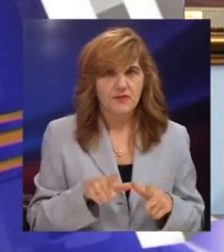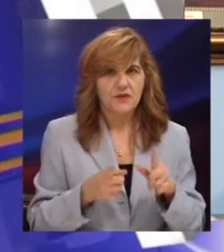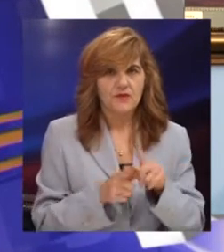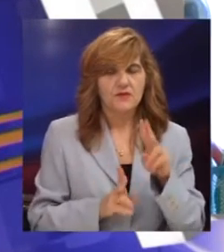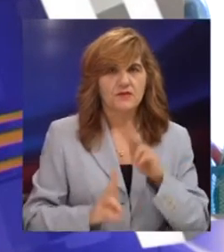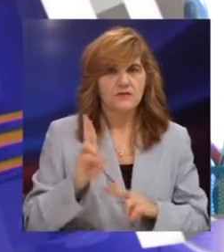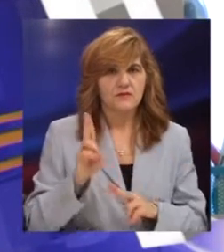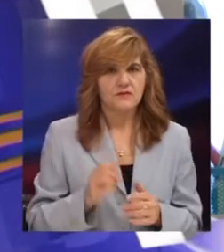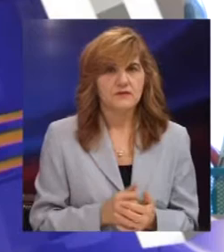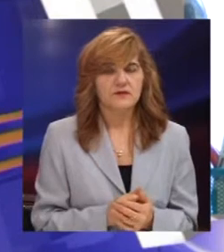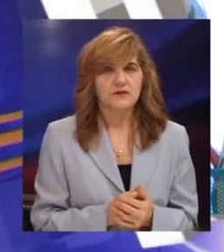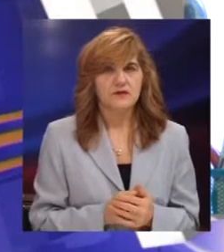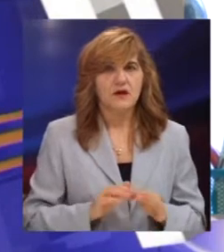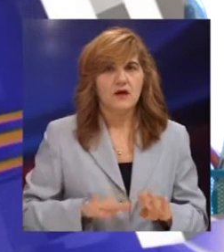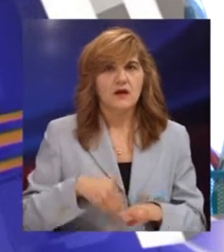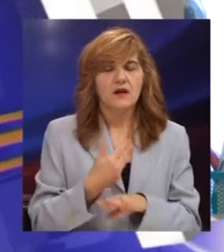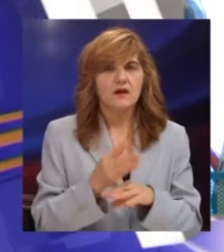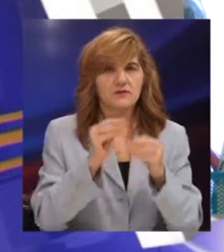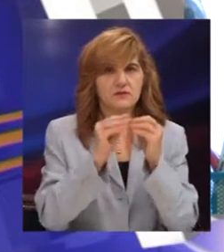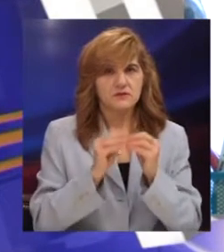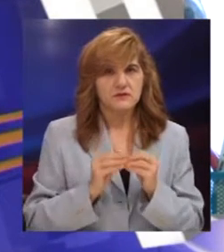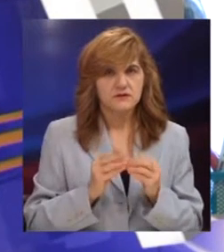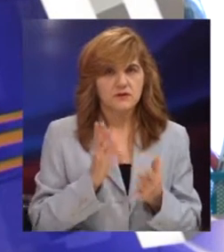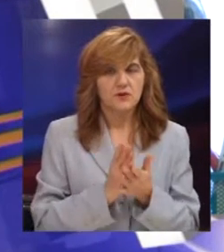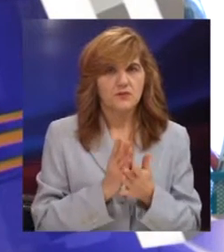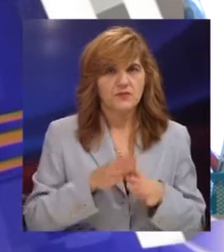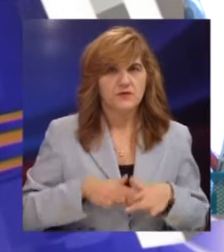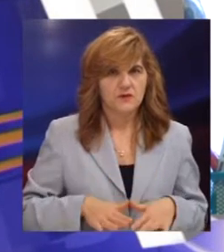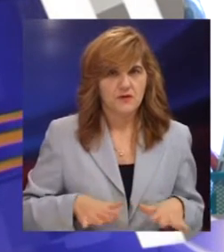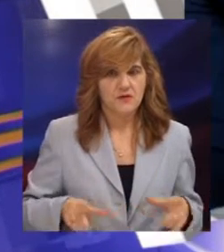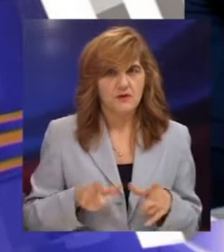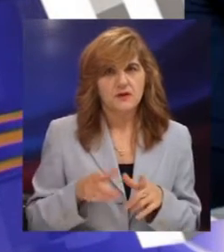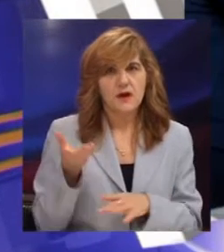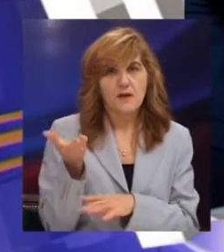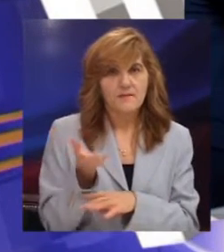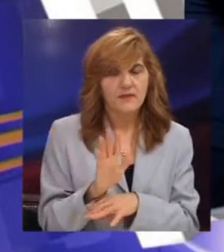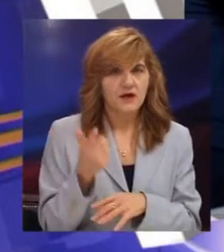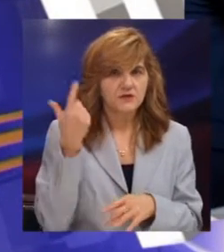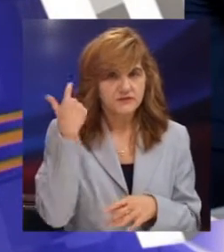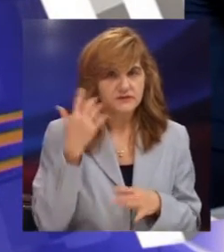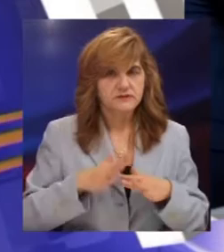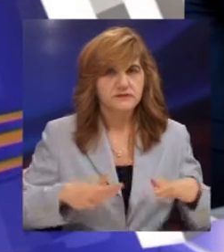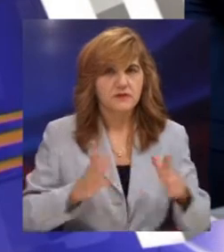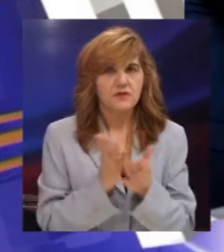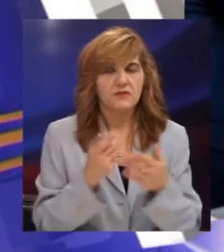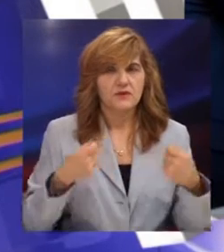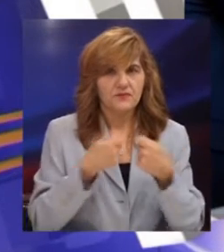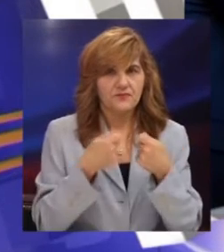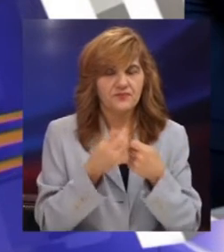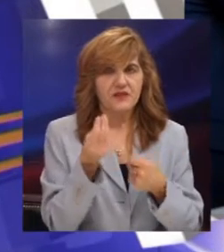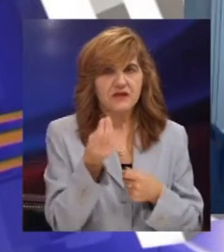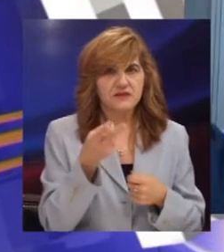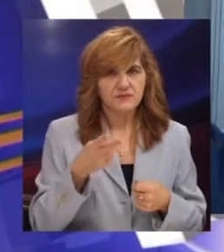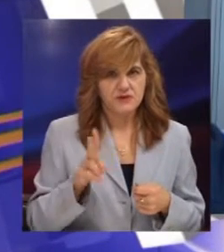lokalnim izborima reč. Nakon sastanka je objavljeno da će Savez Bačkih Bunjevaca na predstojeće pokrajinske izbore izaći u koaliciji